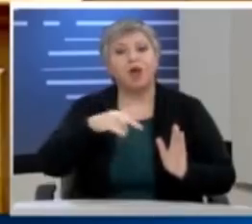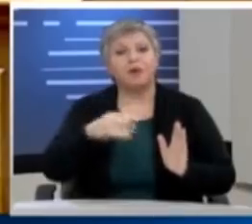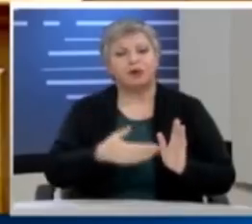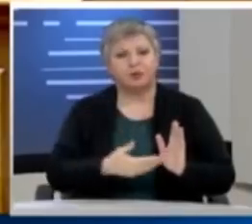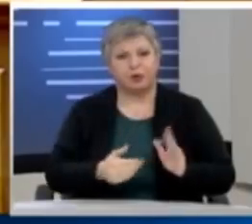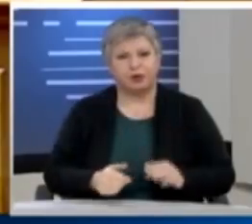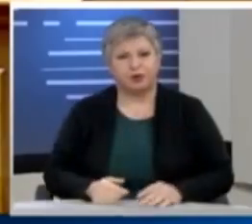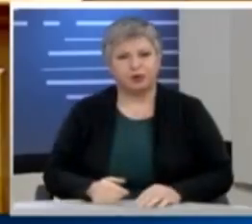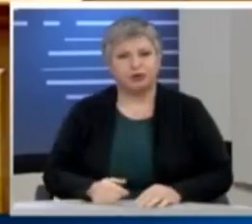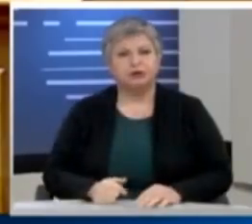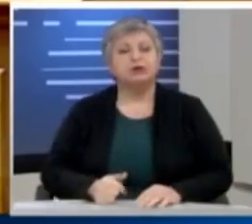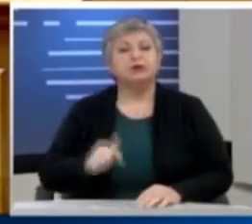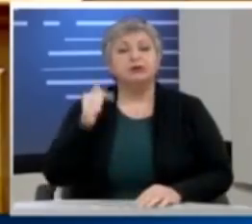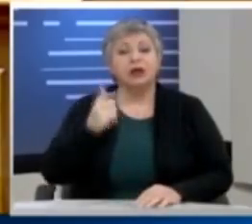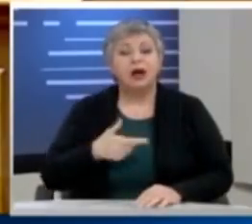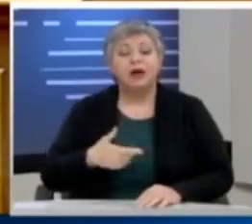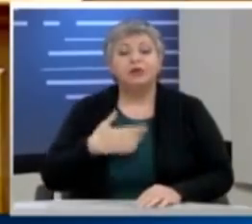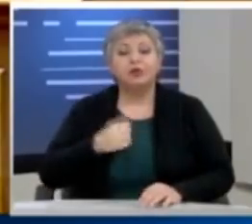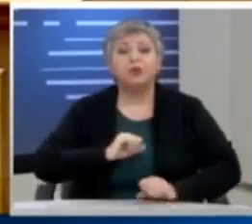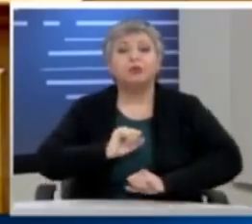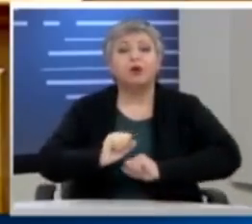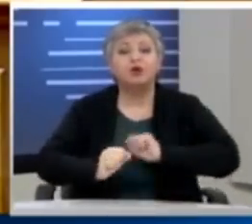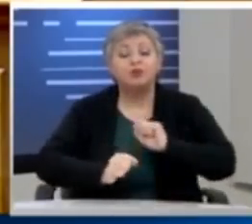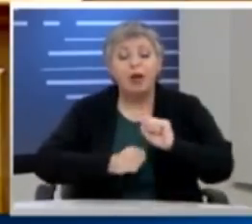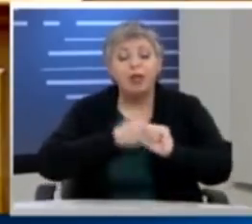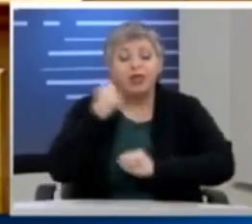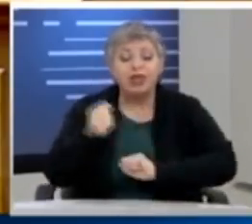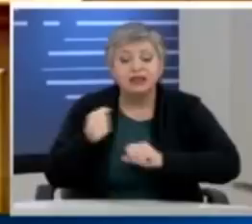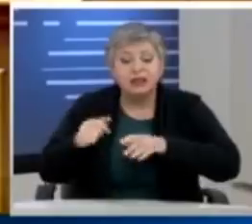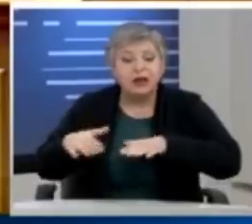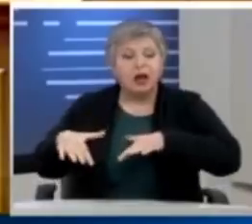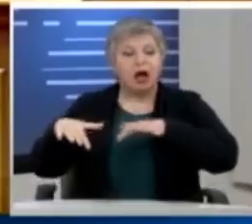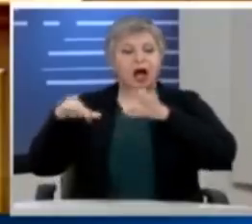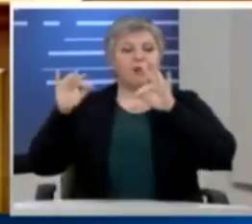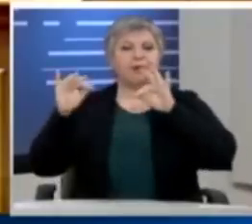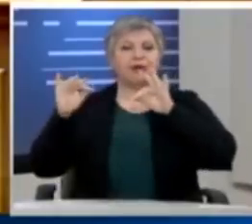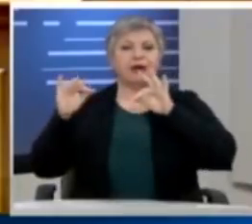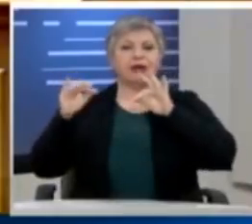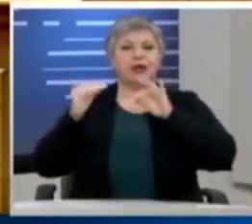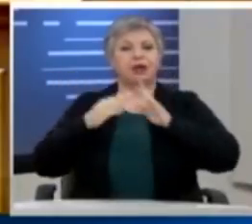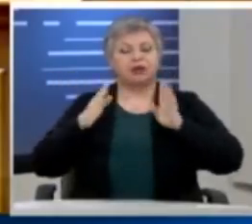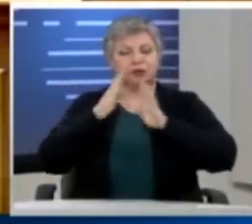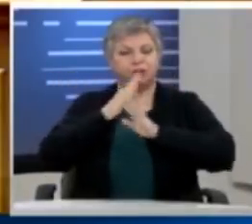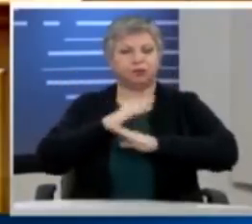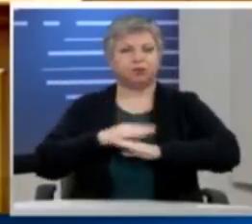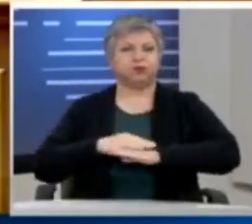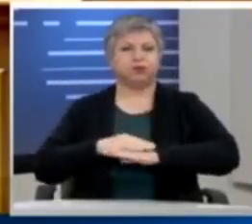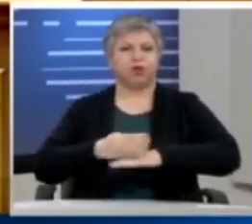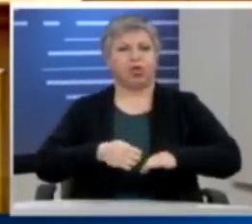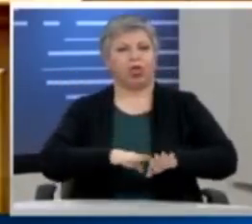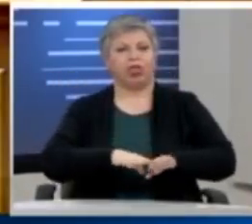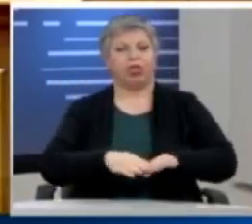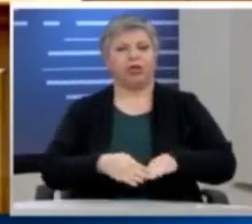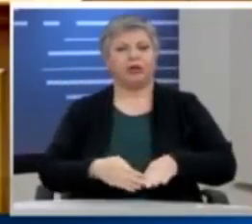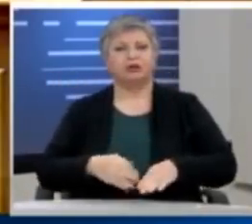αλήθεια επιδιώξατε από την πρώτη στιγμή να την κρύψετε, όχι μόνο εσείς,